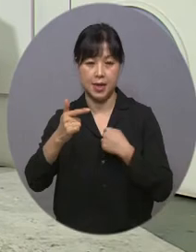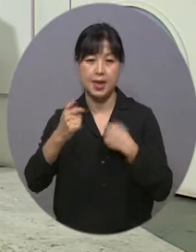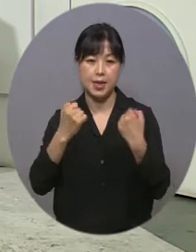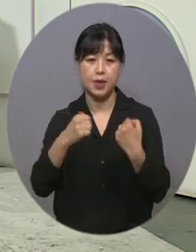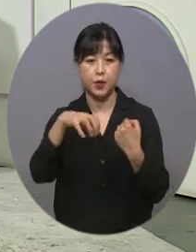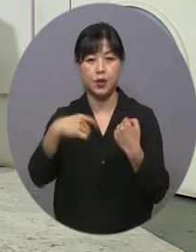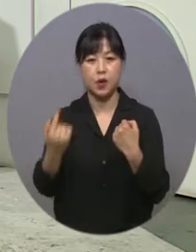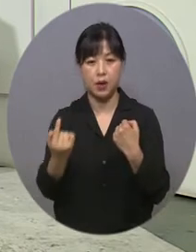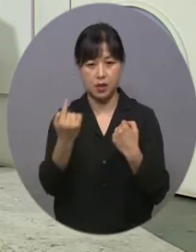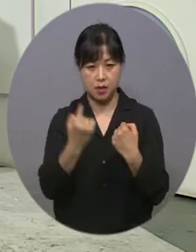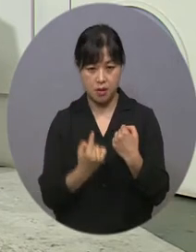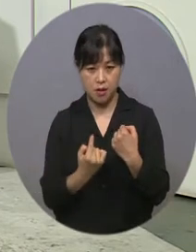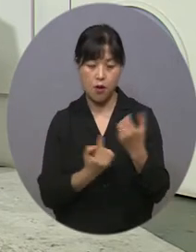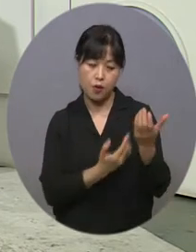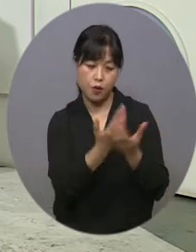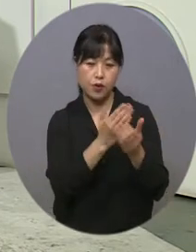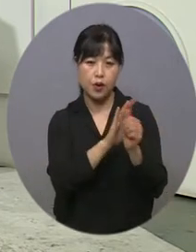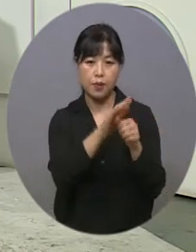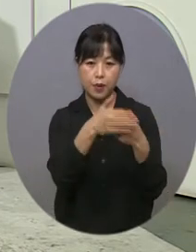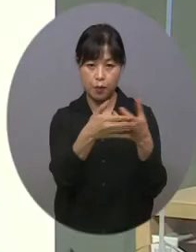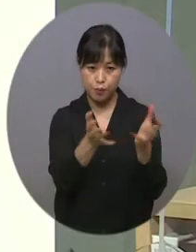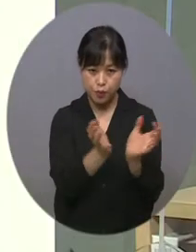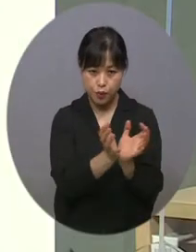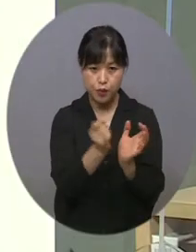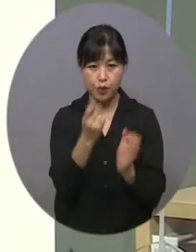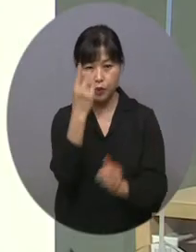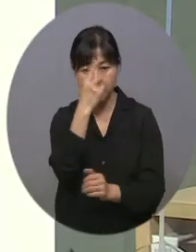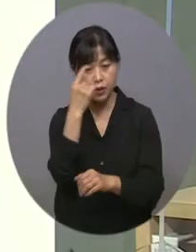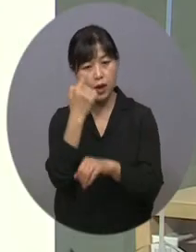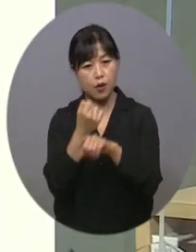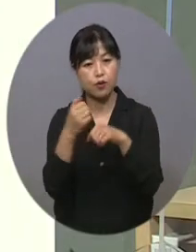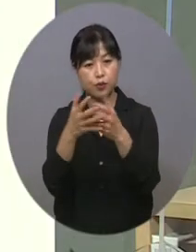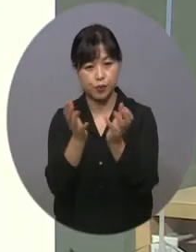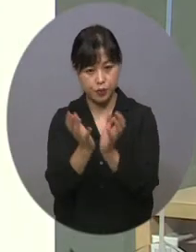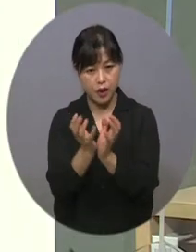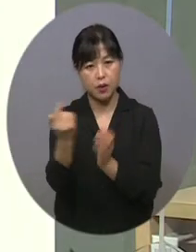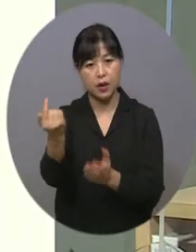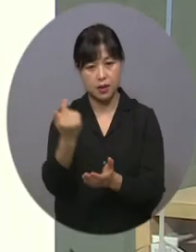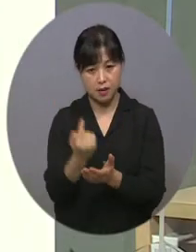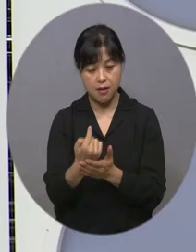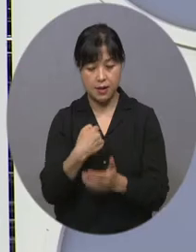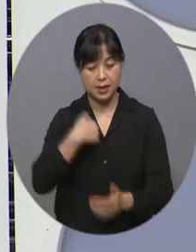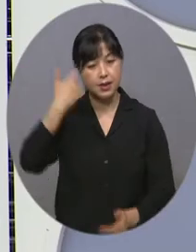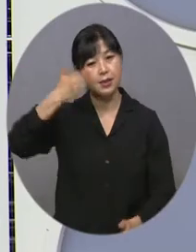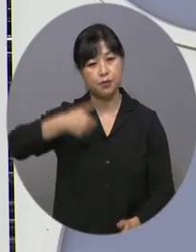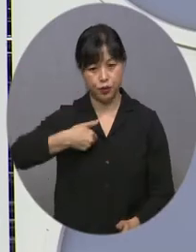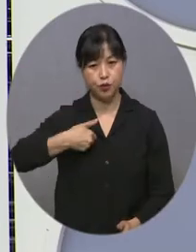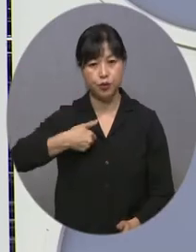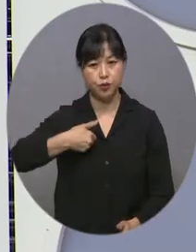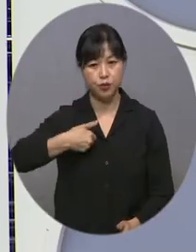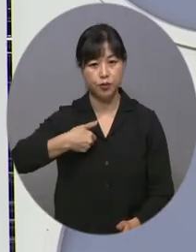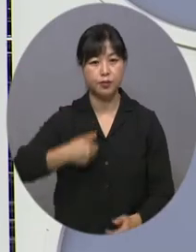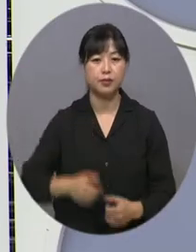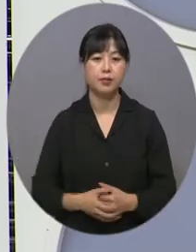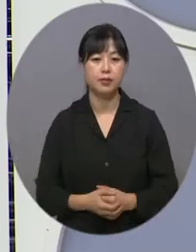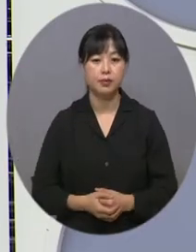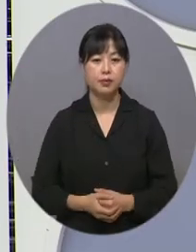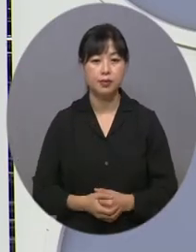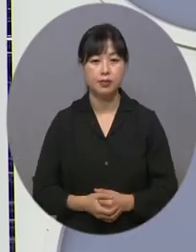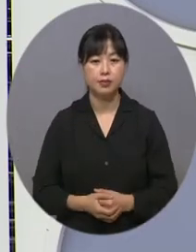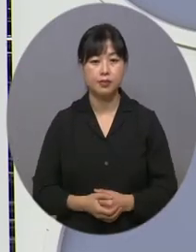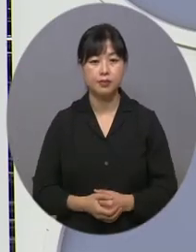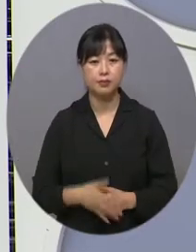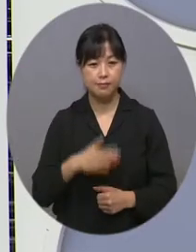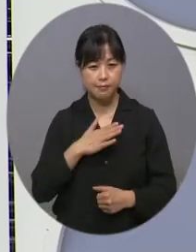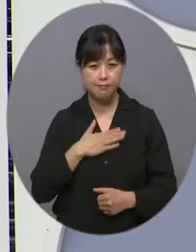교류 협력부라든지 아니면 뭐 조사 연구부라든지 이런 데 찾아오셔서 저희한테 물어보시든지 질문을 해주시면.